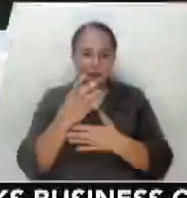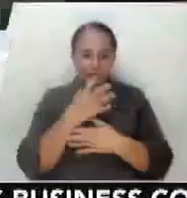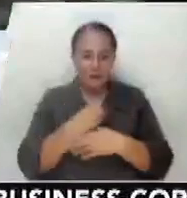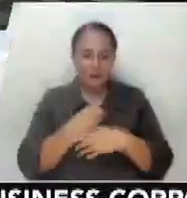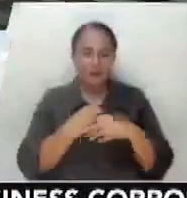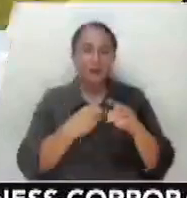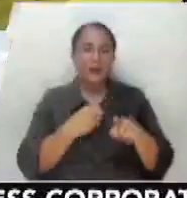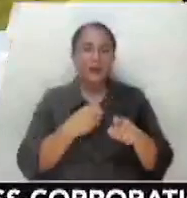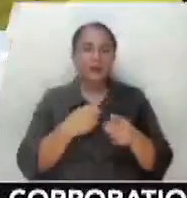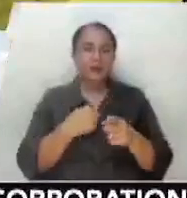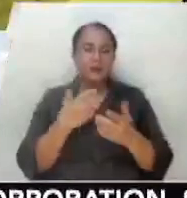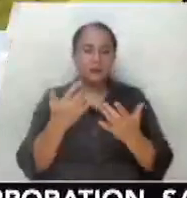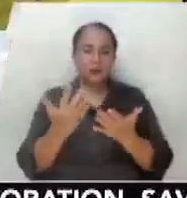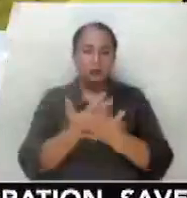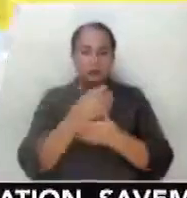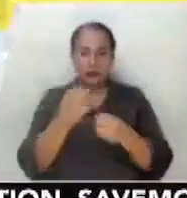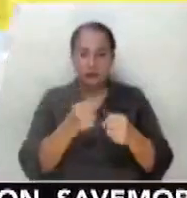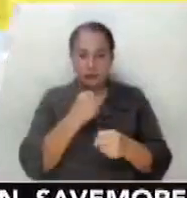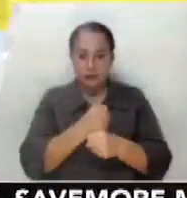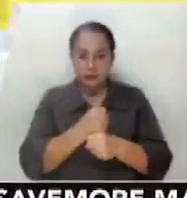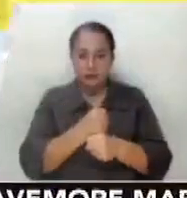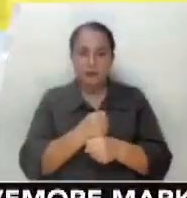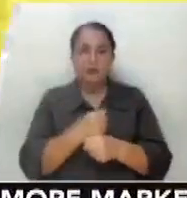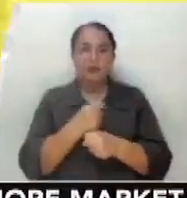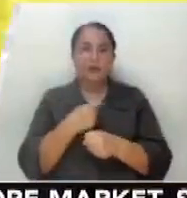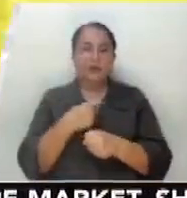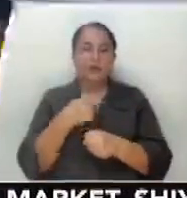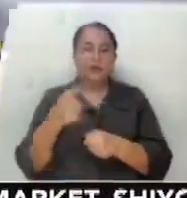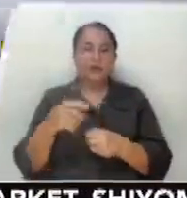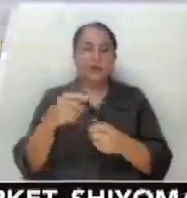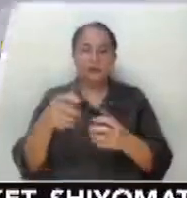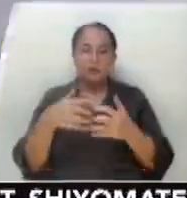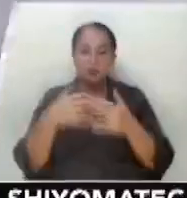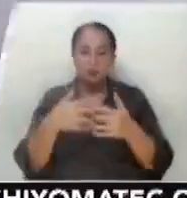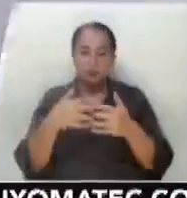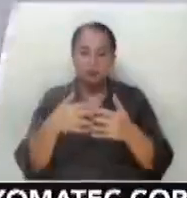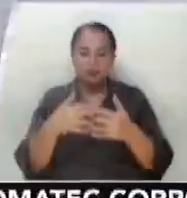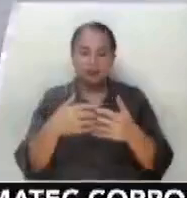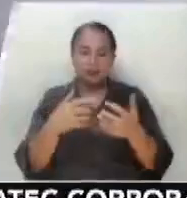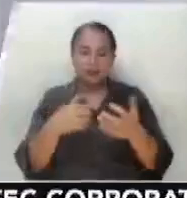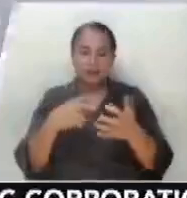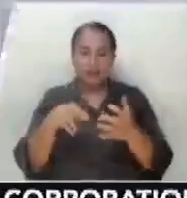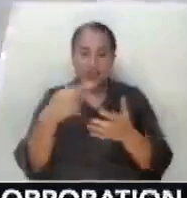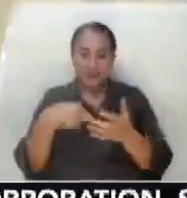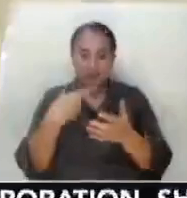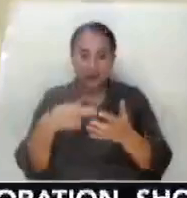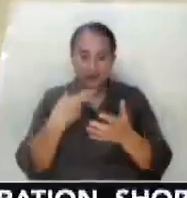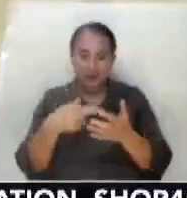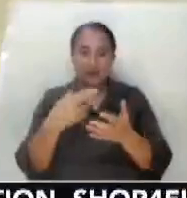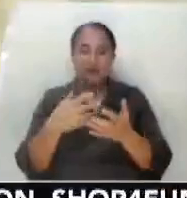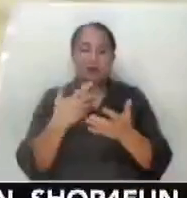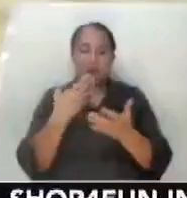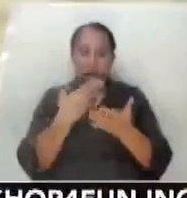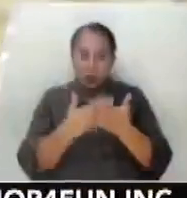lang ng bagong taon ang well meed rice tumaas na ng Php kada kilo imported Man